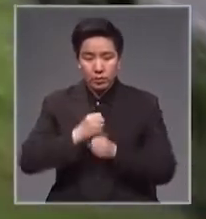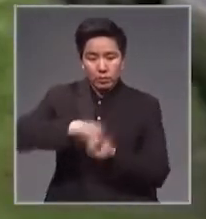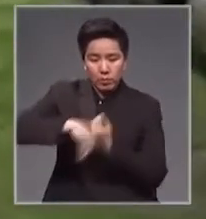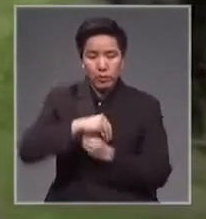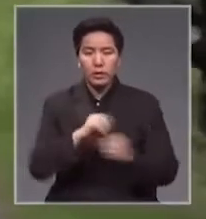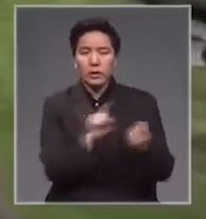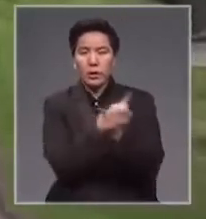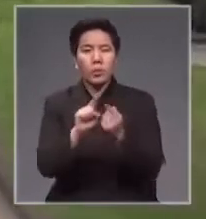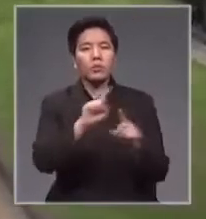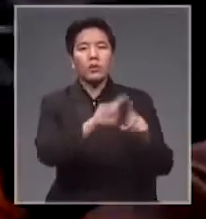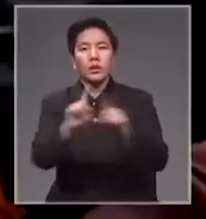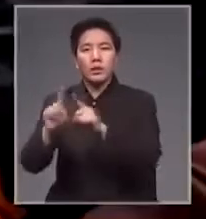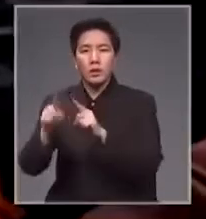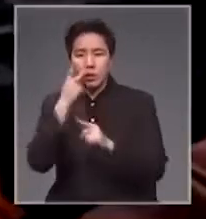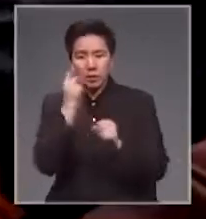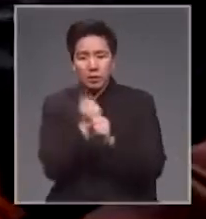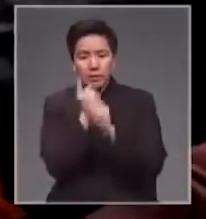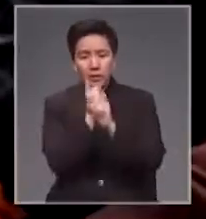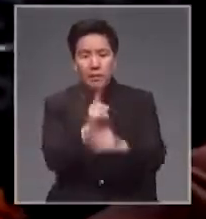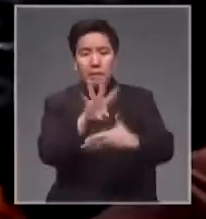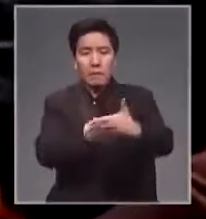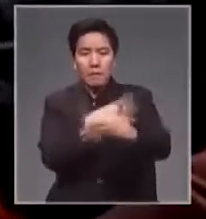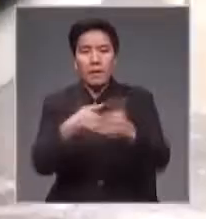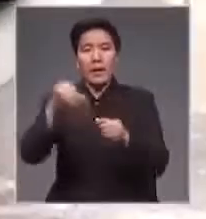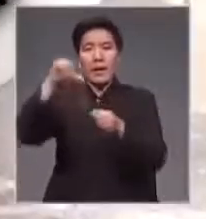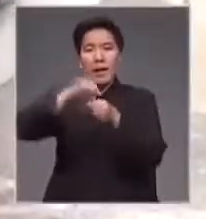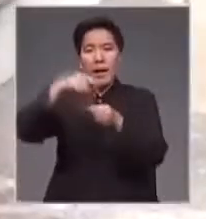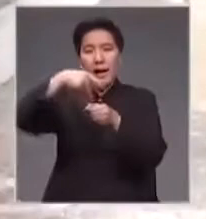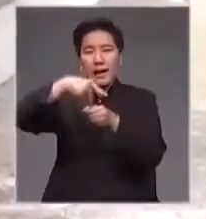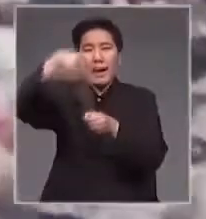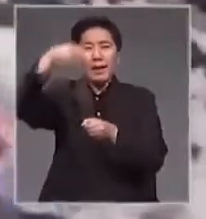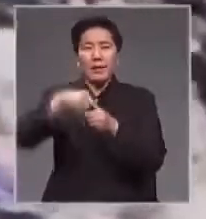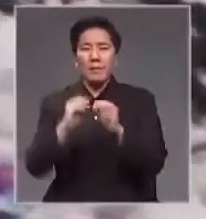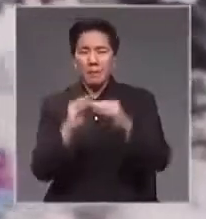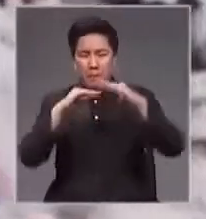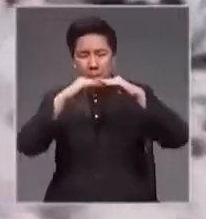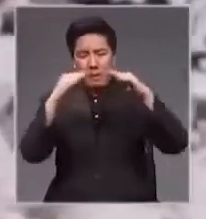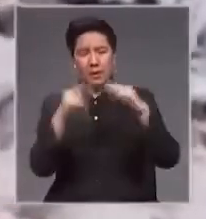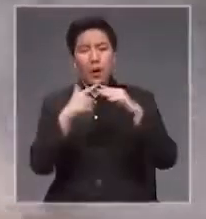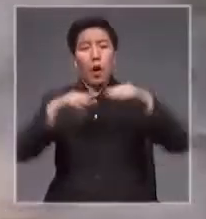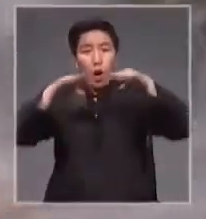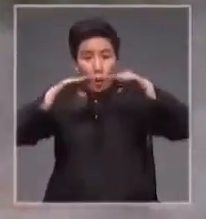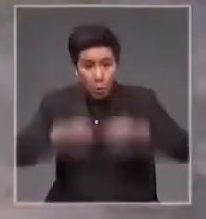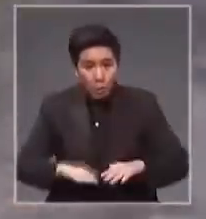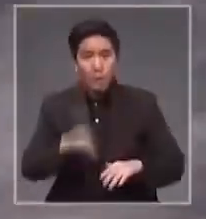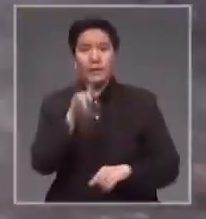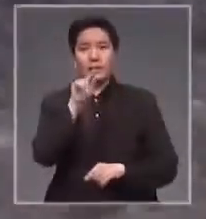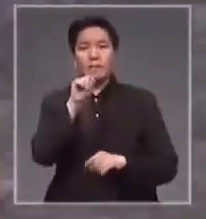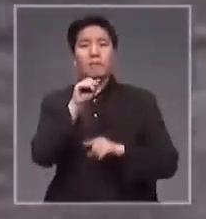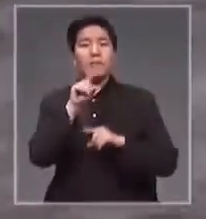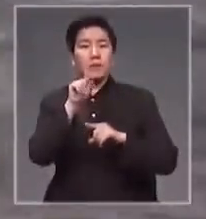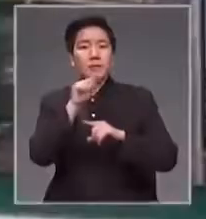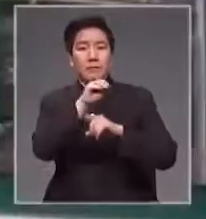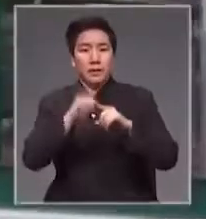มในการดำเนินการตามแผนเพื่อลดการเรือนกระจกของประเทศที่ได้ตั้งเป้าหมายว่าจะลดให้ได้120ภายในปี